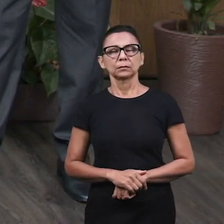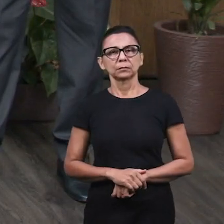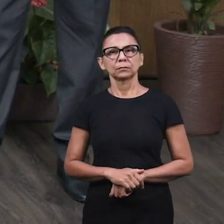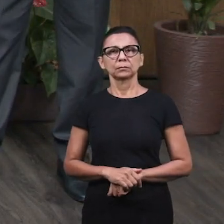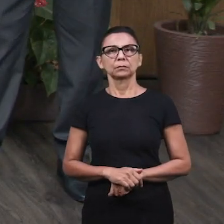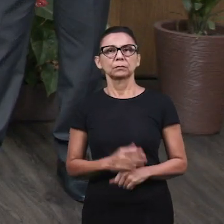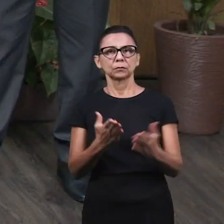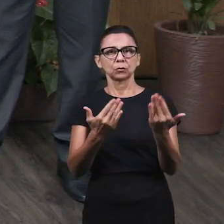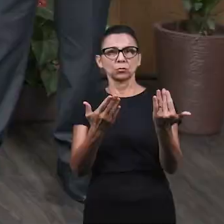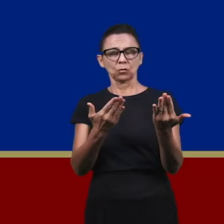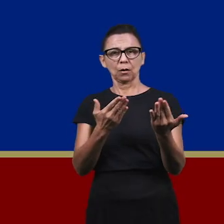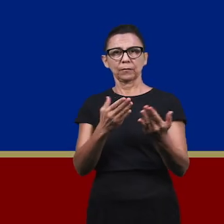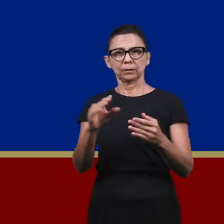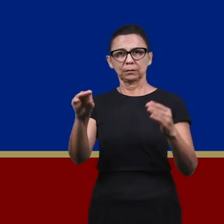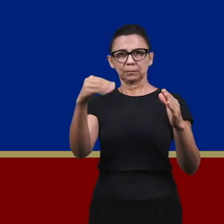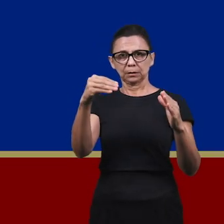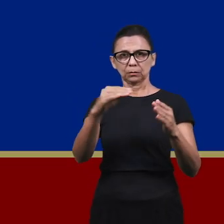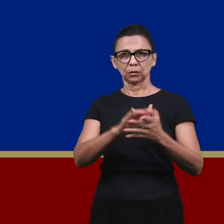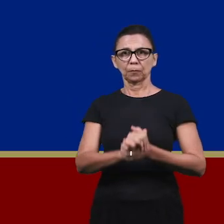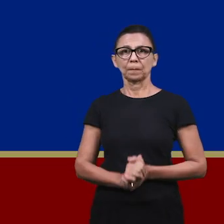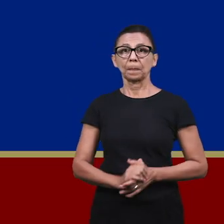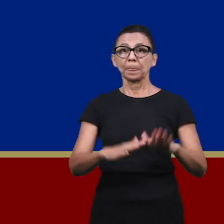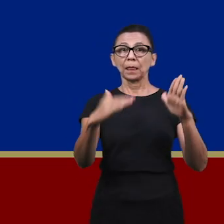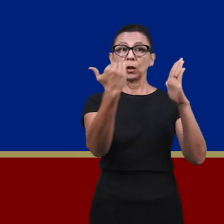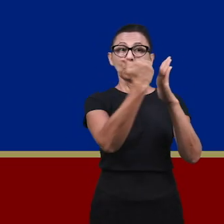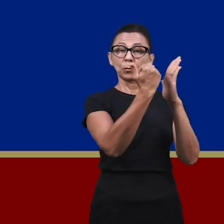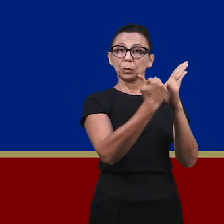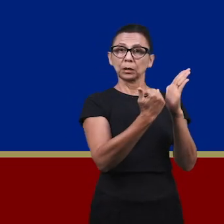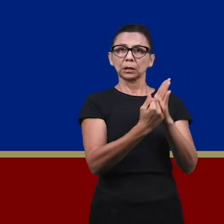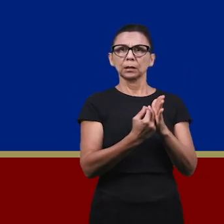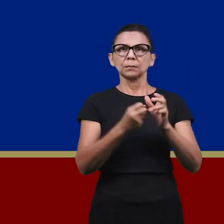dit le programme, il y